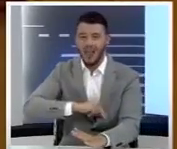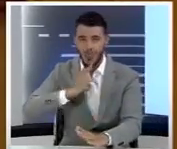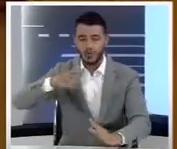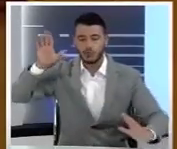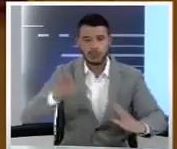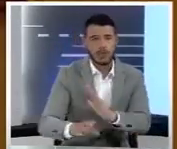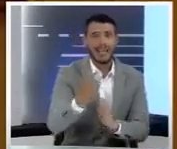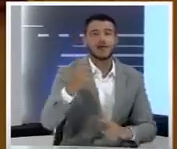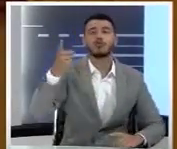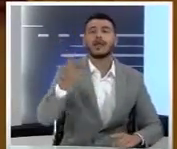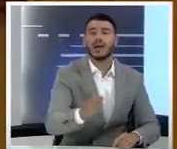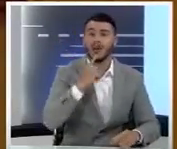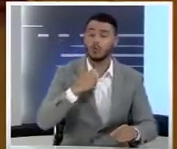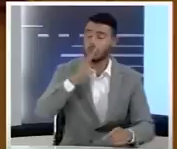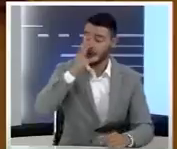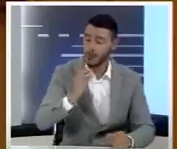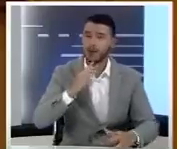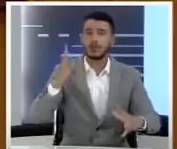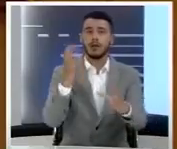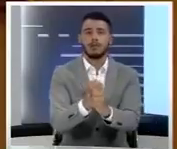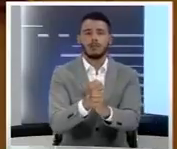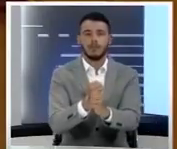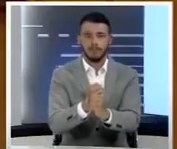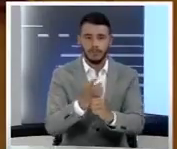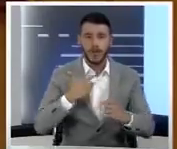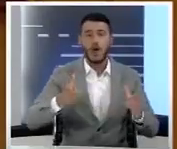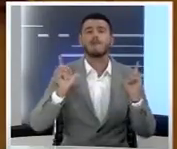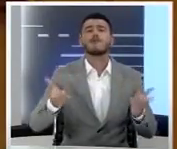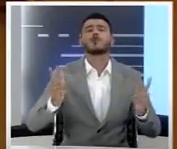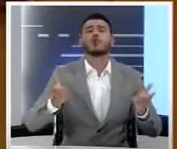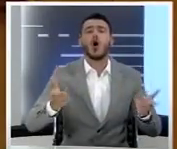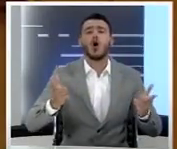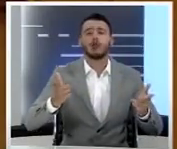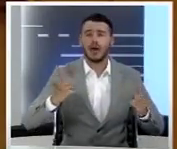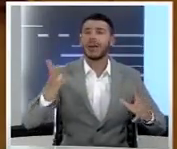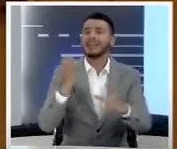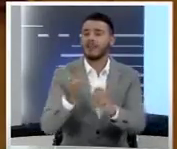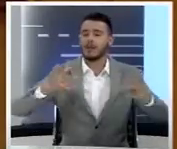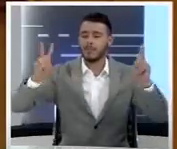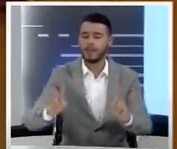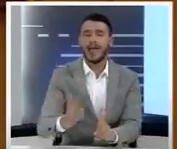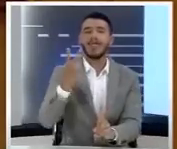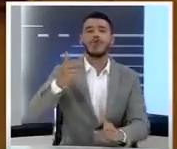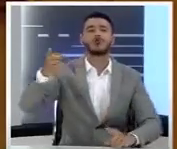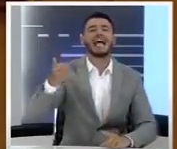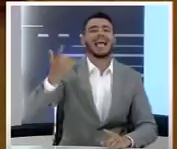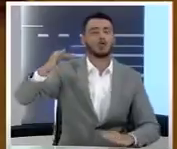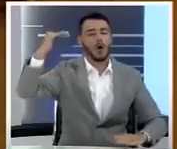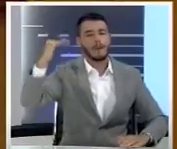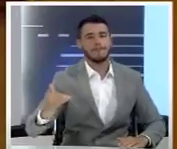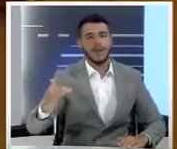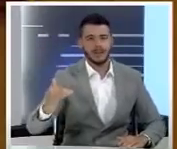ανεργία στους νέους. Πετύχαμε να μειώσουμε τη φτώχεια κατά 2 μονάδες. Και πετύχαμε να μειώσουμε τις ανισότητες